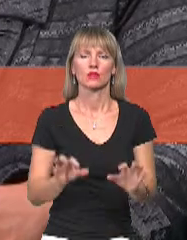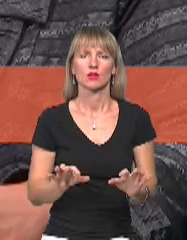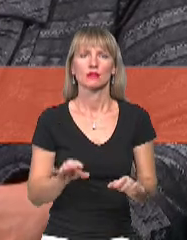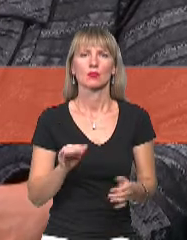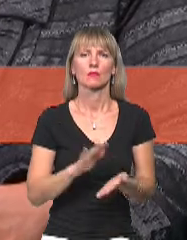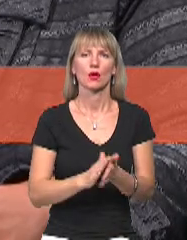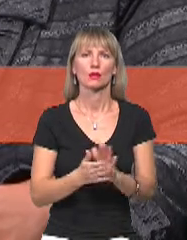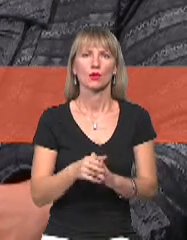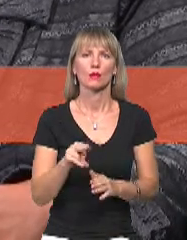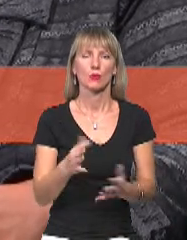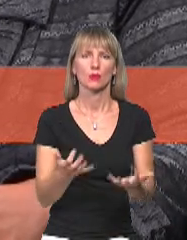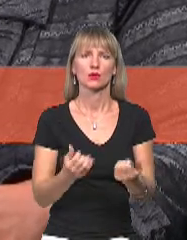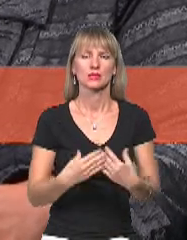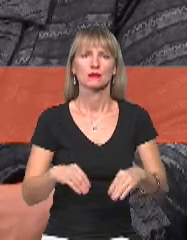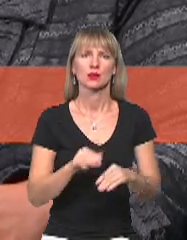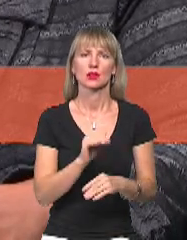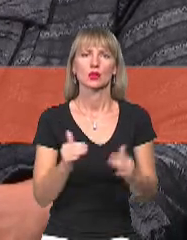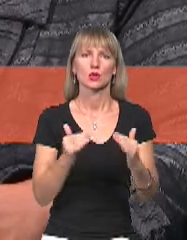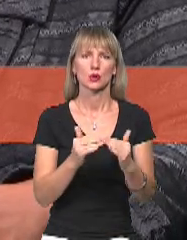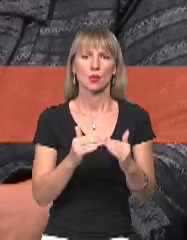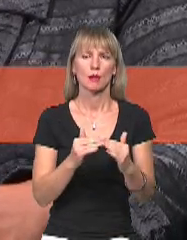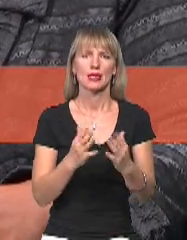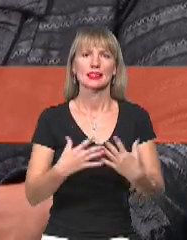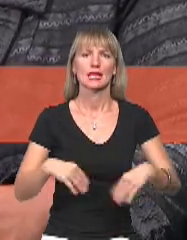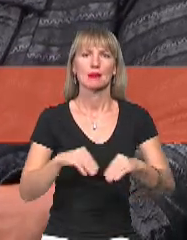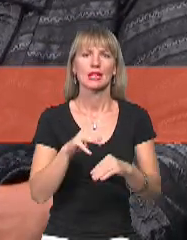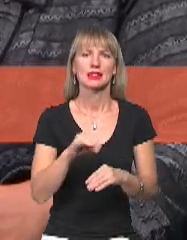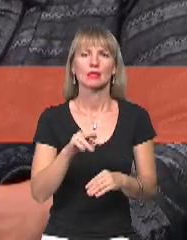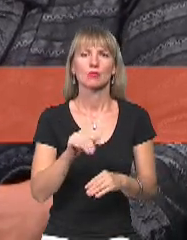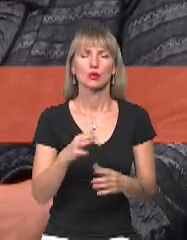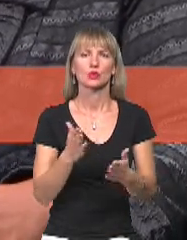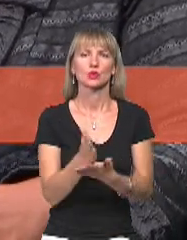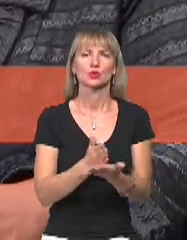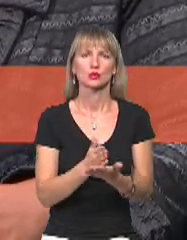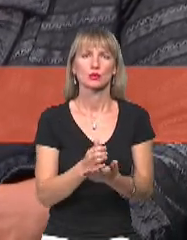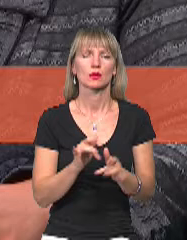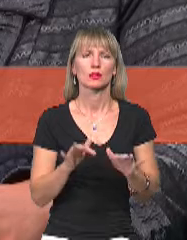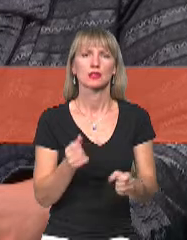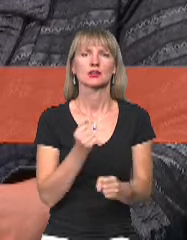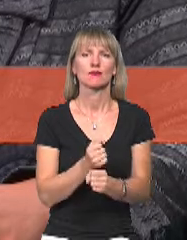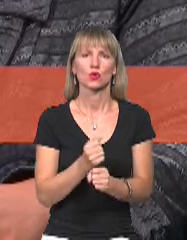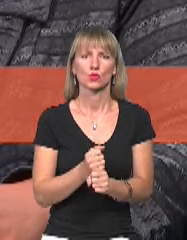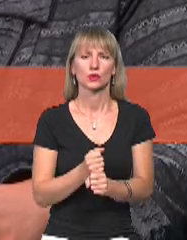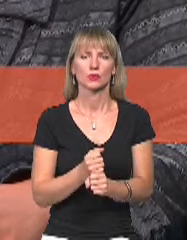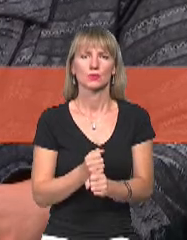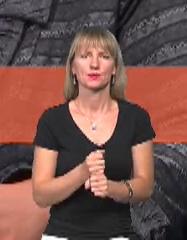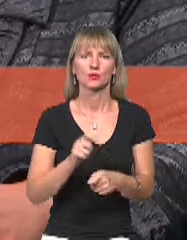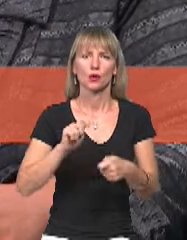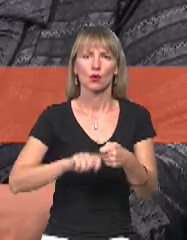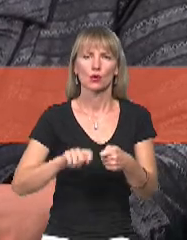і положення про прийомну сім'ю, дитячий будинок сімейного типу, служба у справах дітей створює, служба у справах дітей